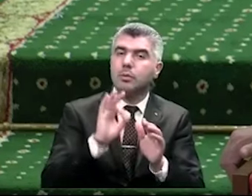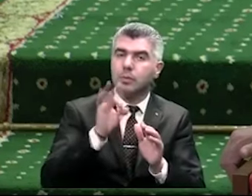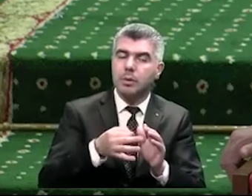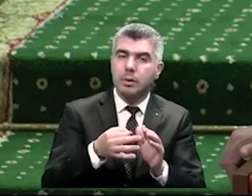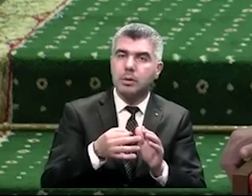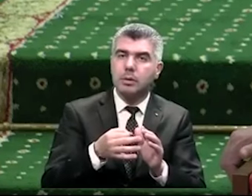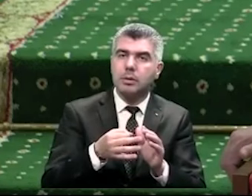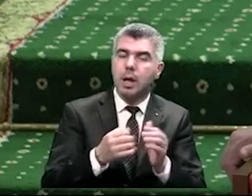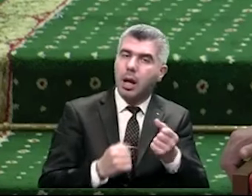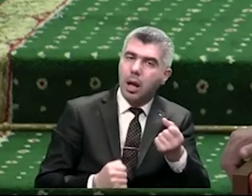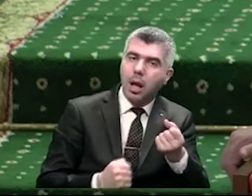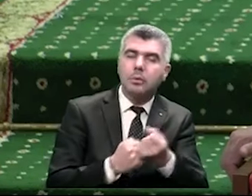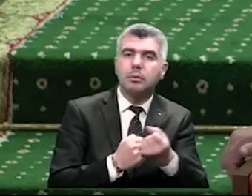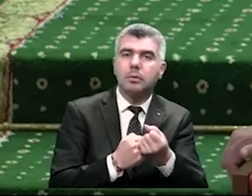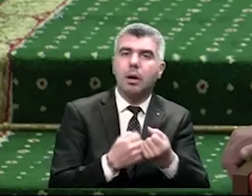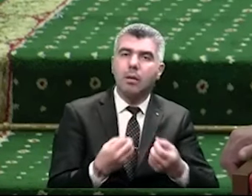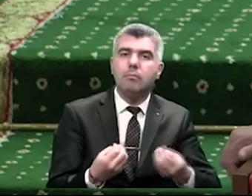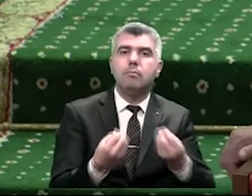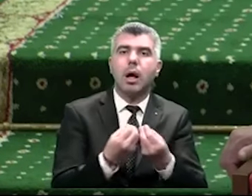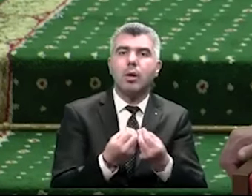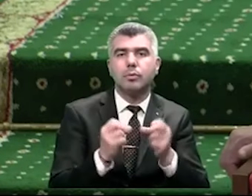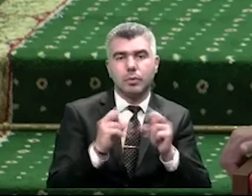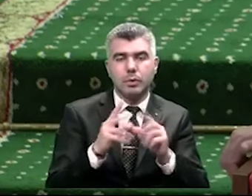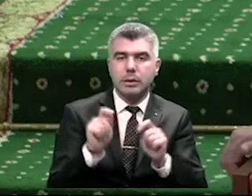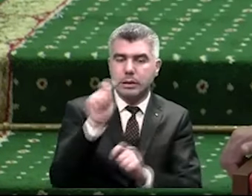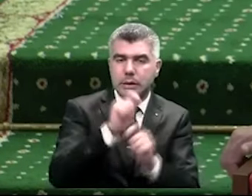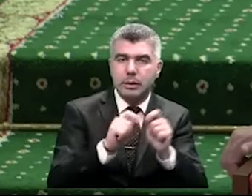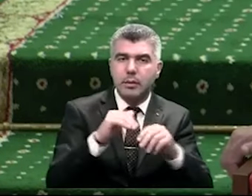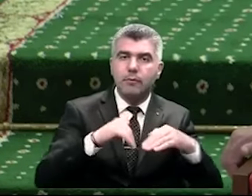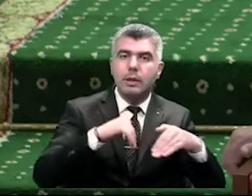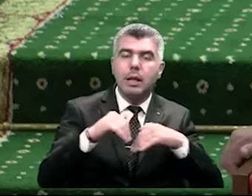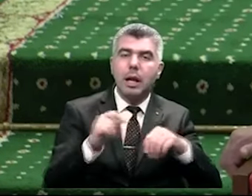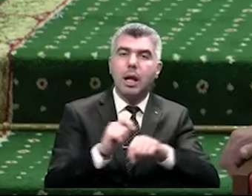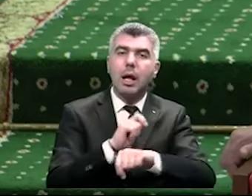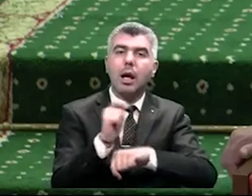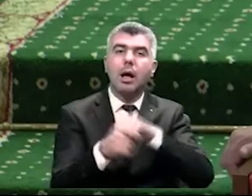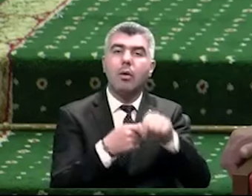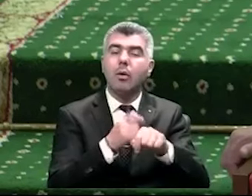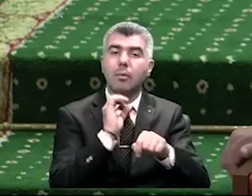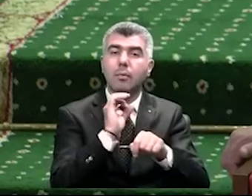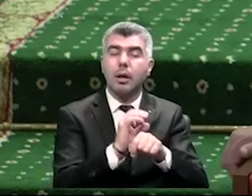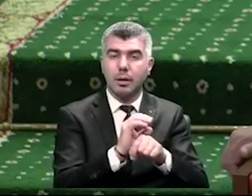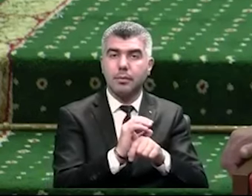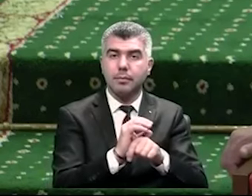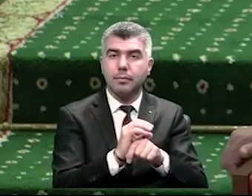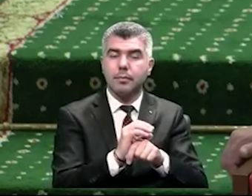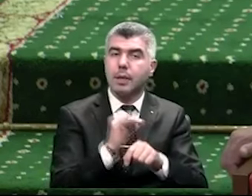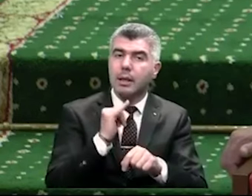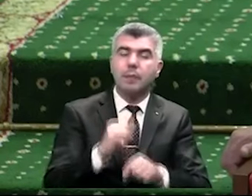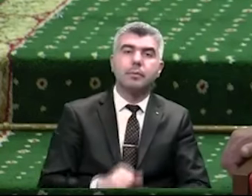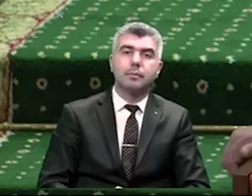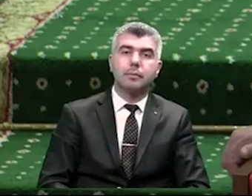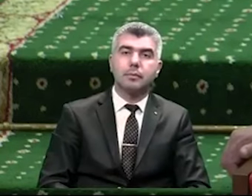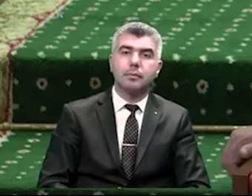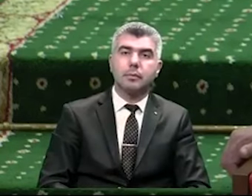معنا ويساهمون كذلك في هذا الامر ديال صيانه الطرق القويه باش نضمن كذلك الاستدامه ديالها